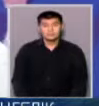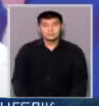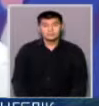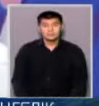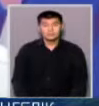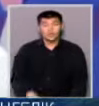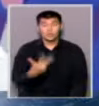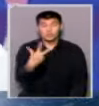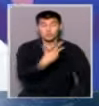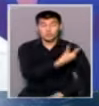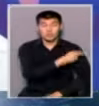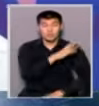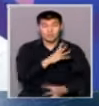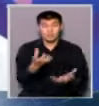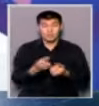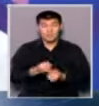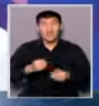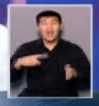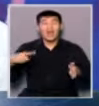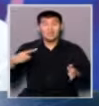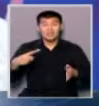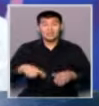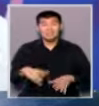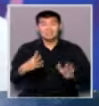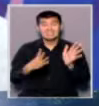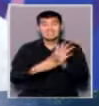Шүгіні алдым. Авангардта 9-шы поликлиникада алдым.